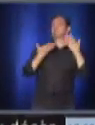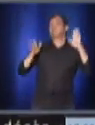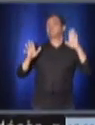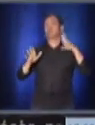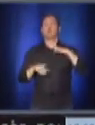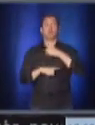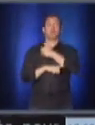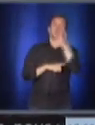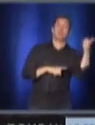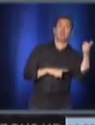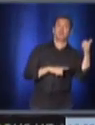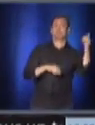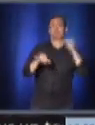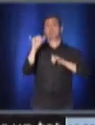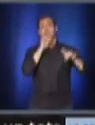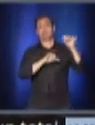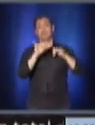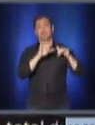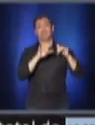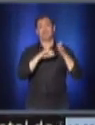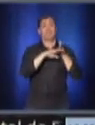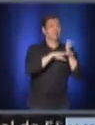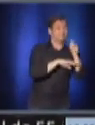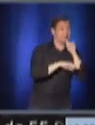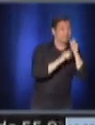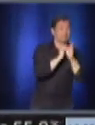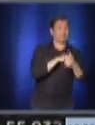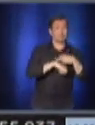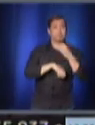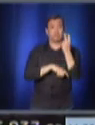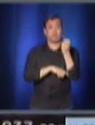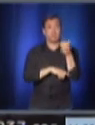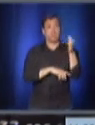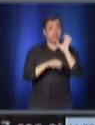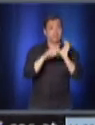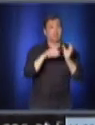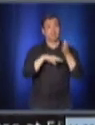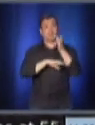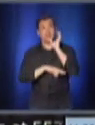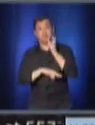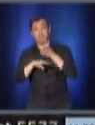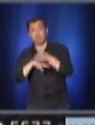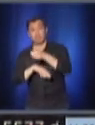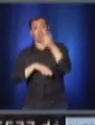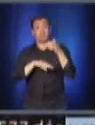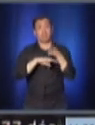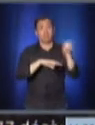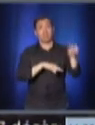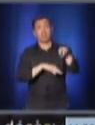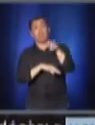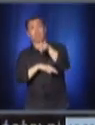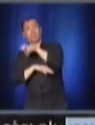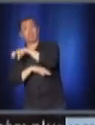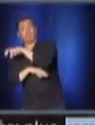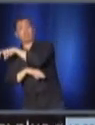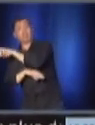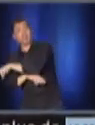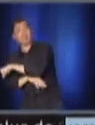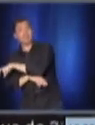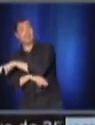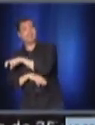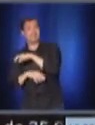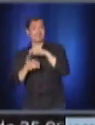vont consommer d'un endroit à l'autre. Ils peuvent arriver même après minuit dans un autre bar après avoir été consommé ailleurs. Et ça, si jamais c'est une pratique qui est trop courante, bien, il